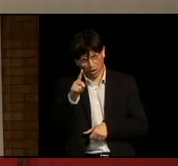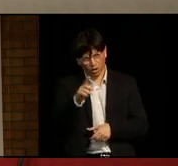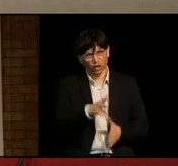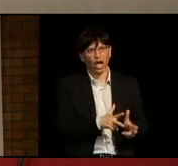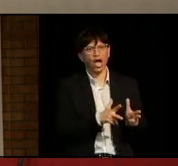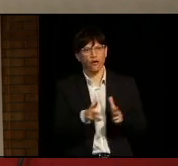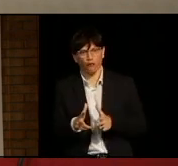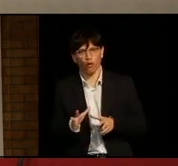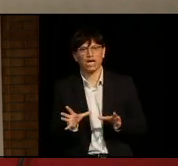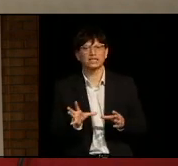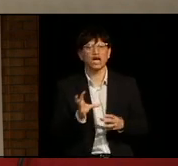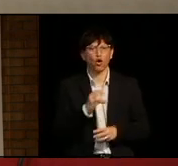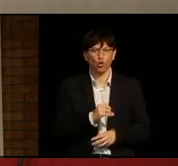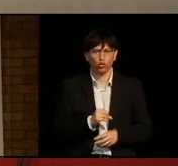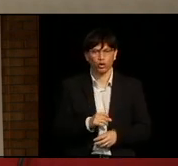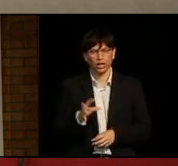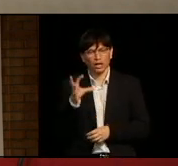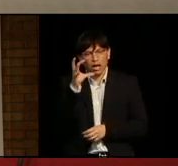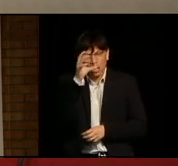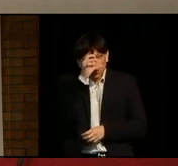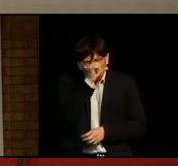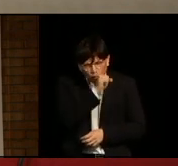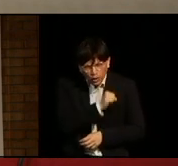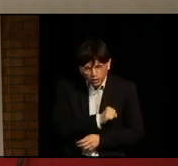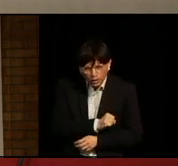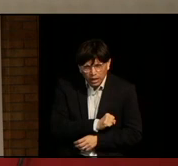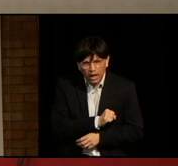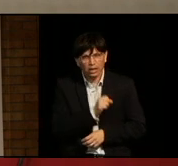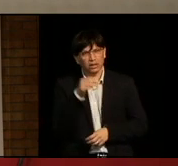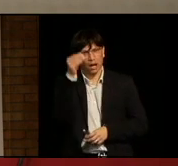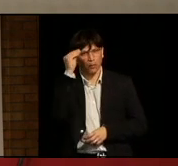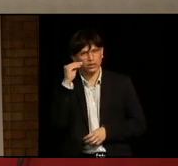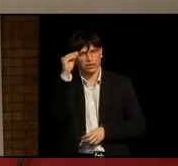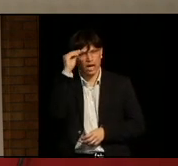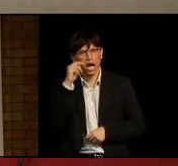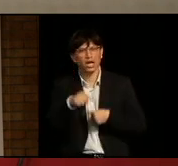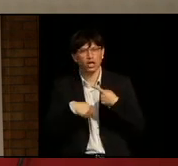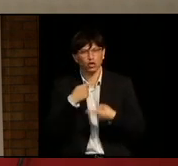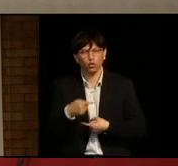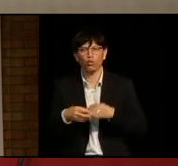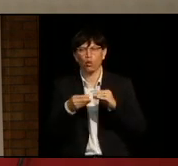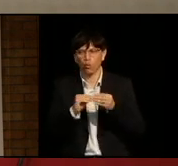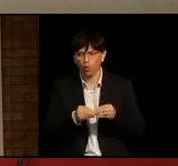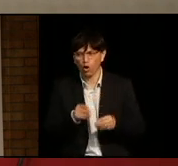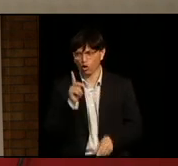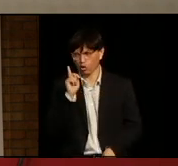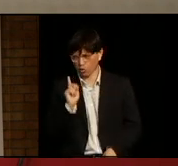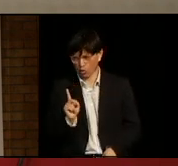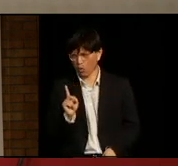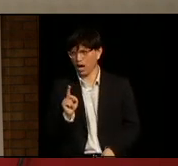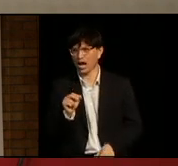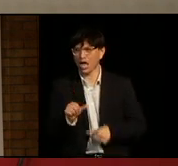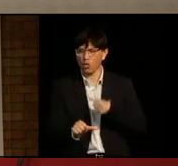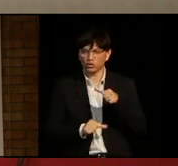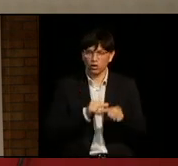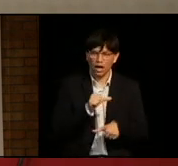culturale ovvero provare a riflettere insieme a voi esattamente su questo passaggio in che modo questo cambiamento di